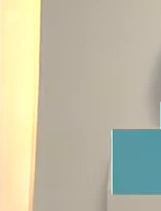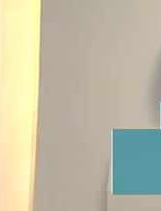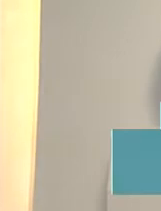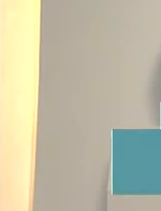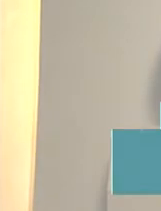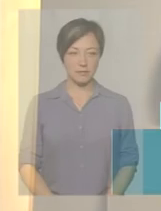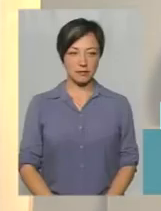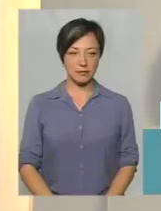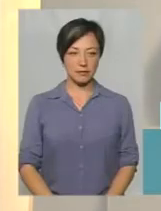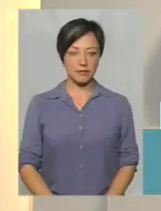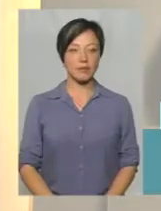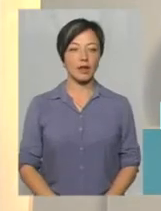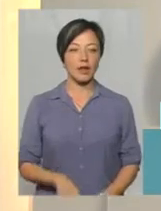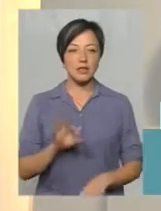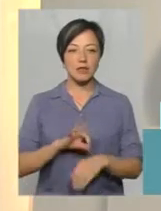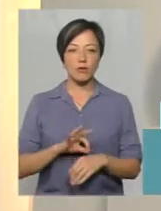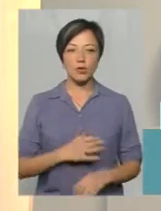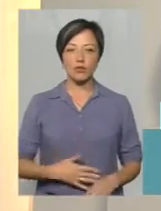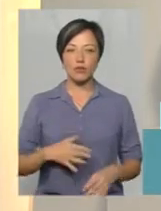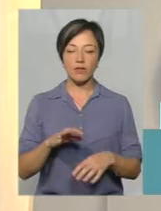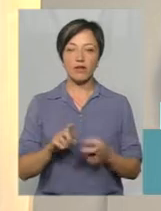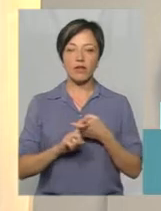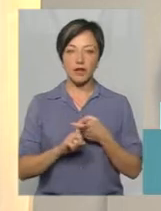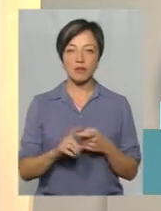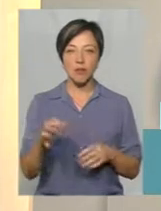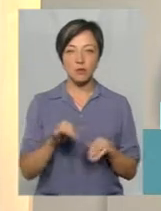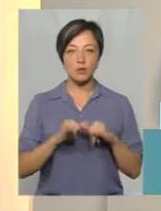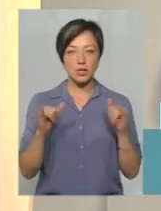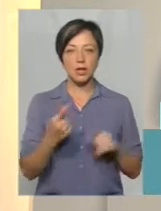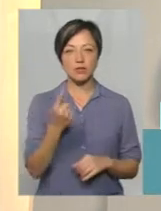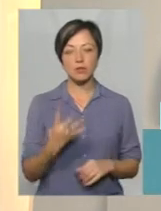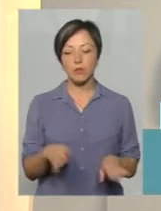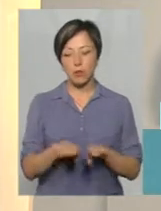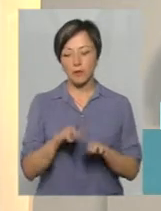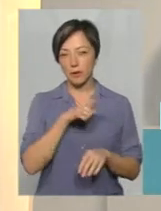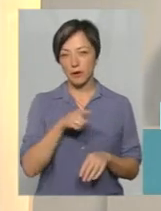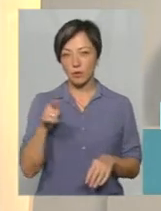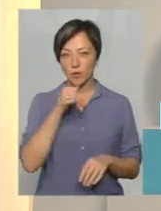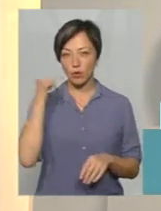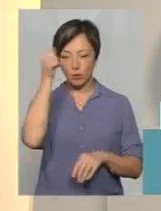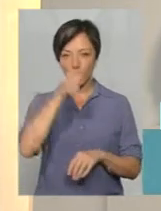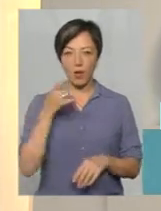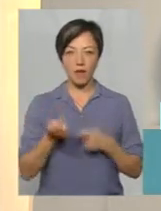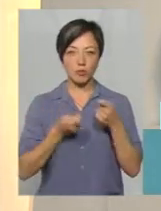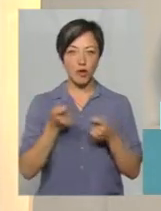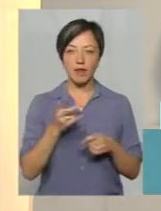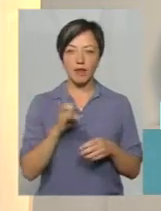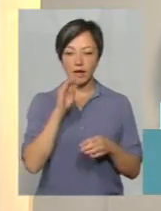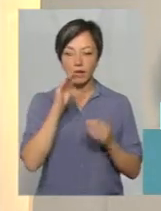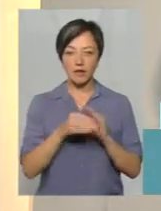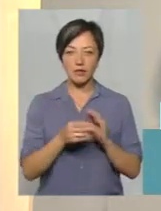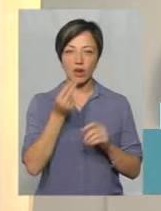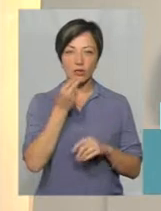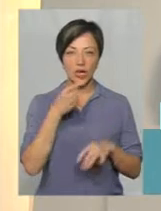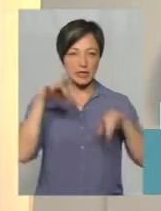Захворюваність на кишкові інфекції в області зросла на чверть порівняно з таким же періодом минулого року. А збудник інфекції нерідко криється у харчах